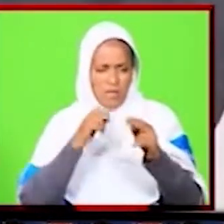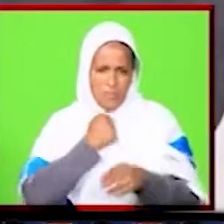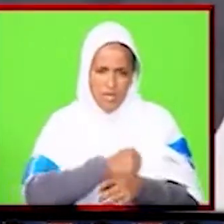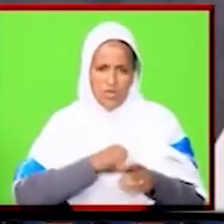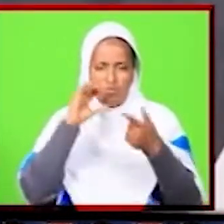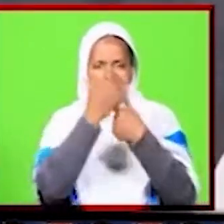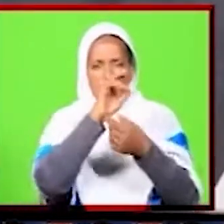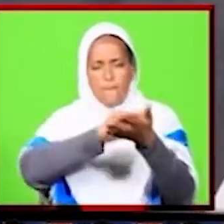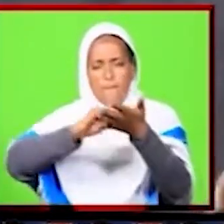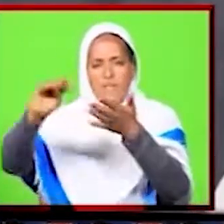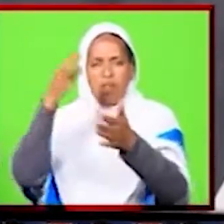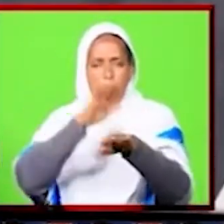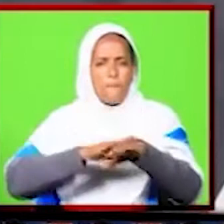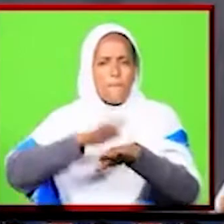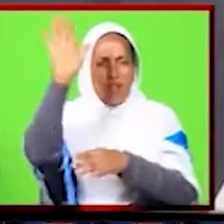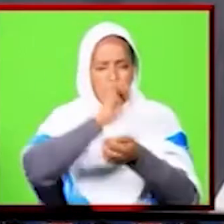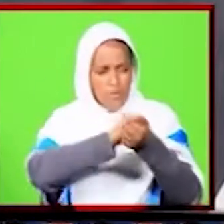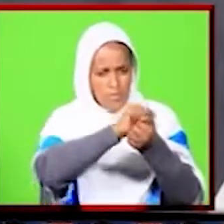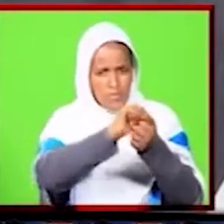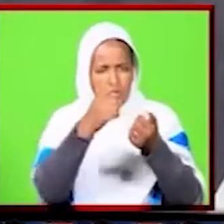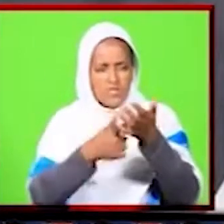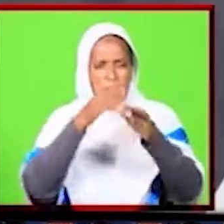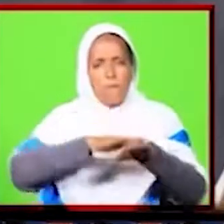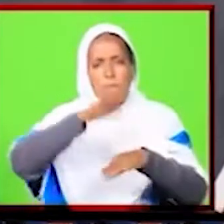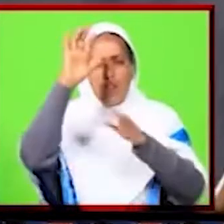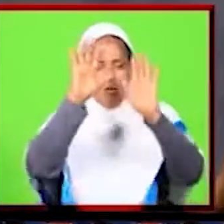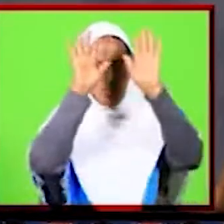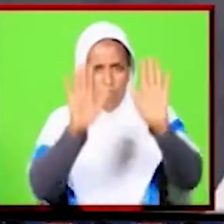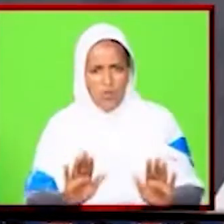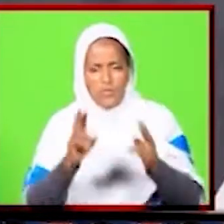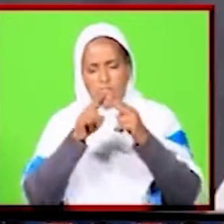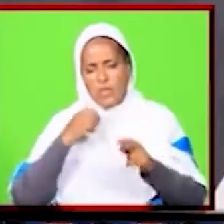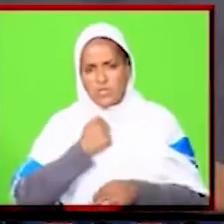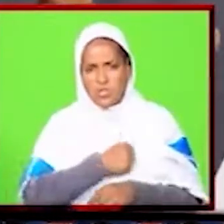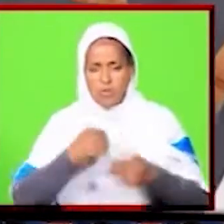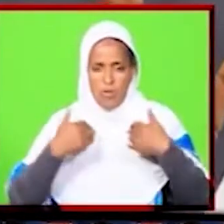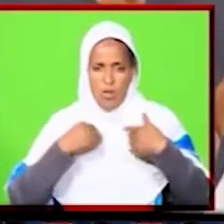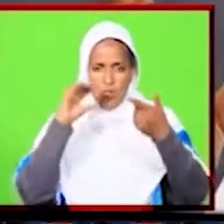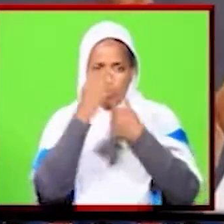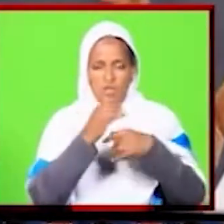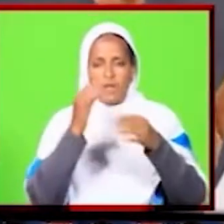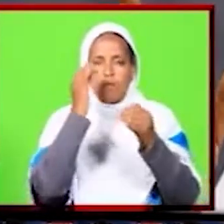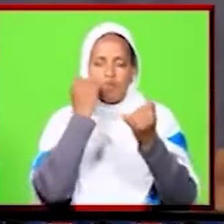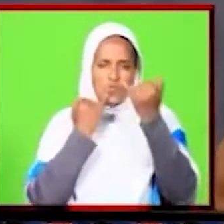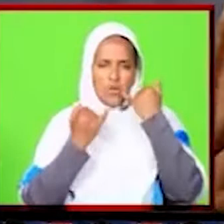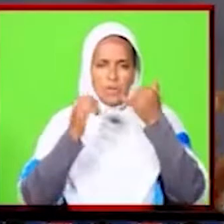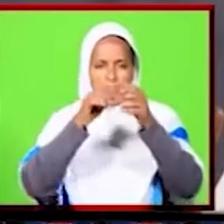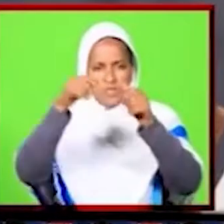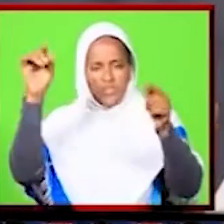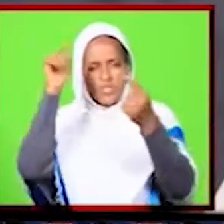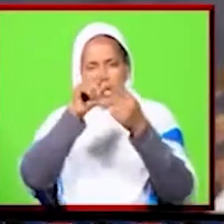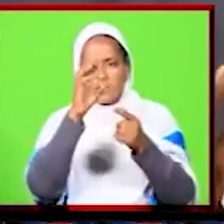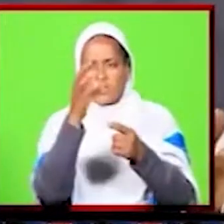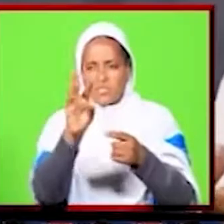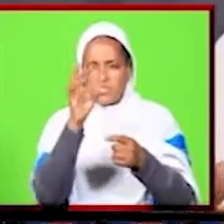በጣም አሰቃቂ በሆነ ሁኔታ ከአንድ ሚሊዮን በላይ ጠፍተው ከዛ በላይ የሚሆኑ ደግሞ ተማርከው በጣም አሳዛኝ በሆነ ሁኔታ ከኢየሩሳሌም